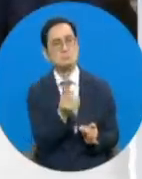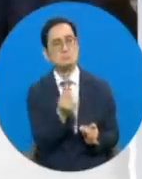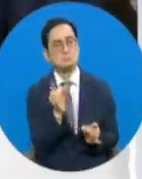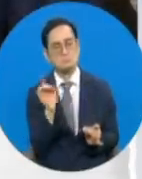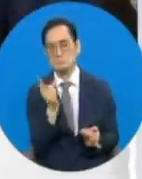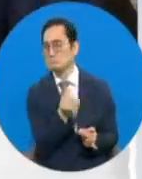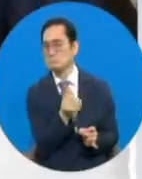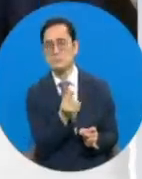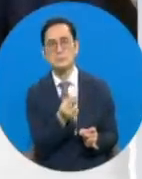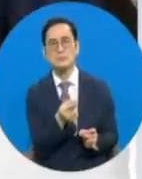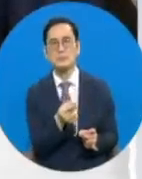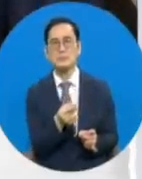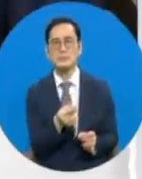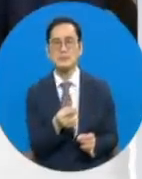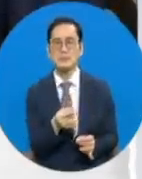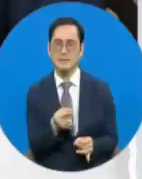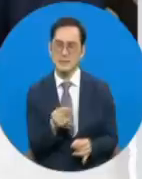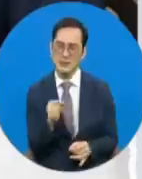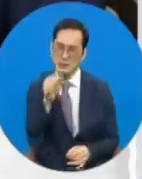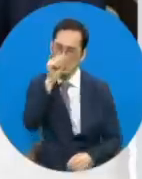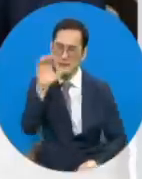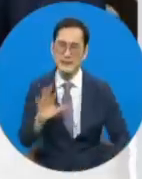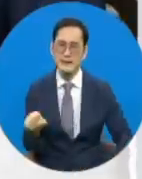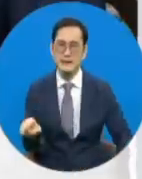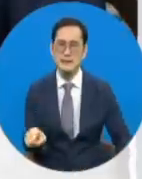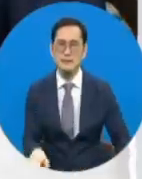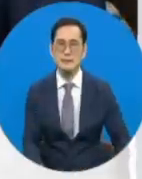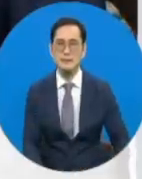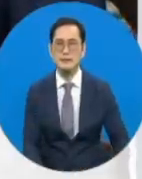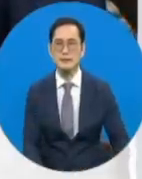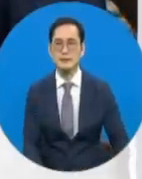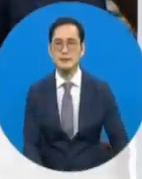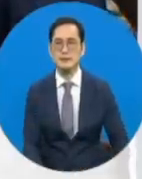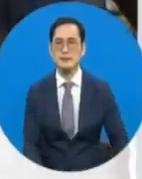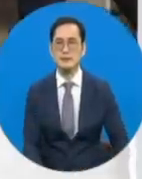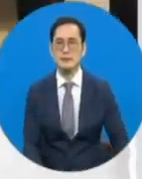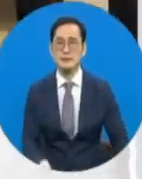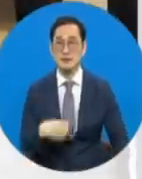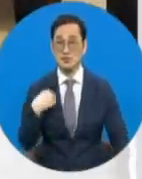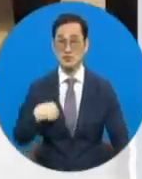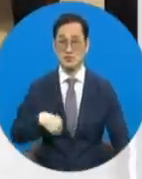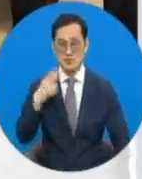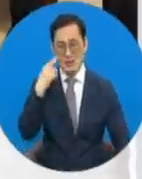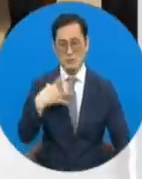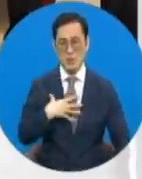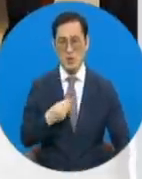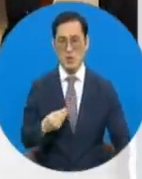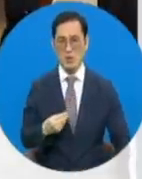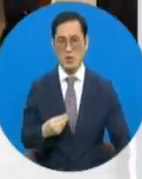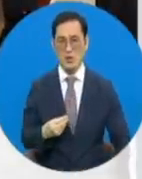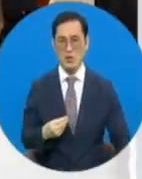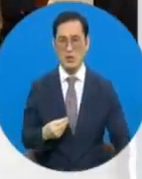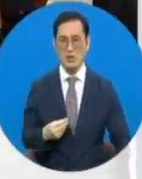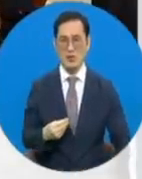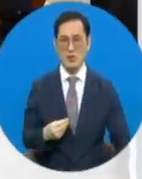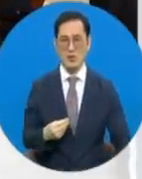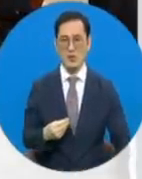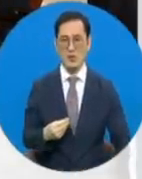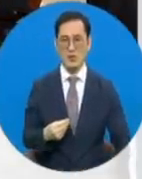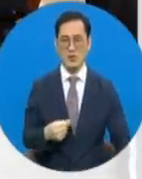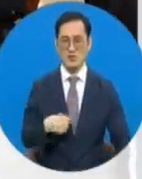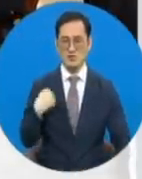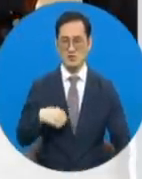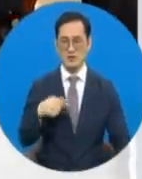발언에 맞장구를 치듯이 얘기하는 것 상당히 부적절하다 생각하고요. 중국은 의도된 상황이었던 것처럼 이러한